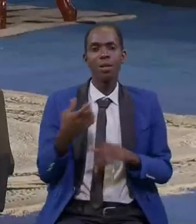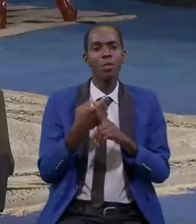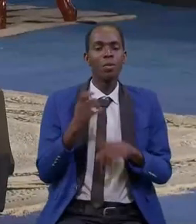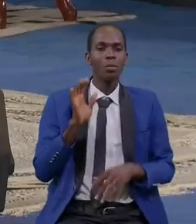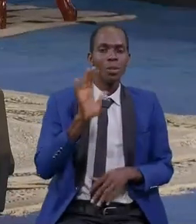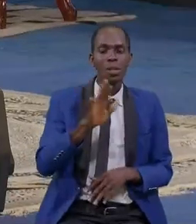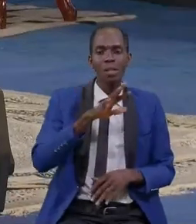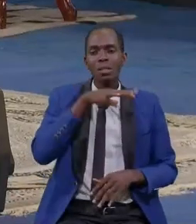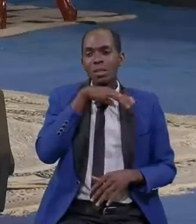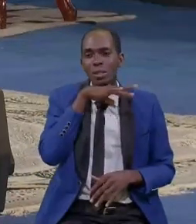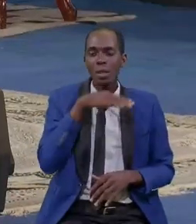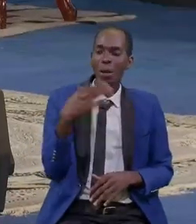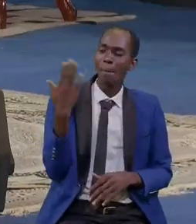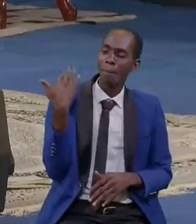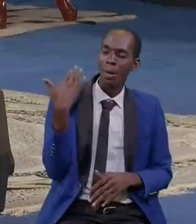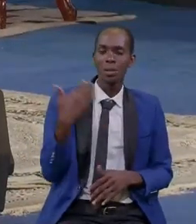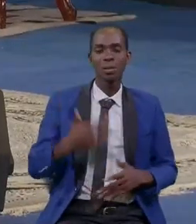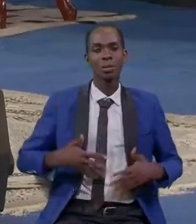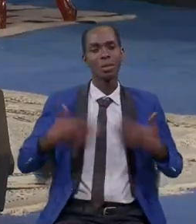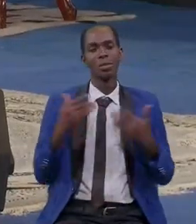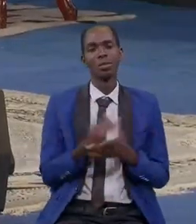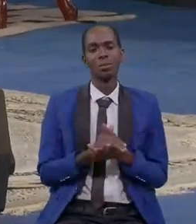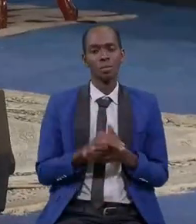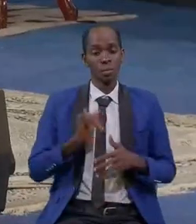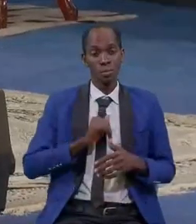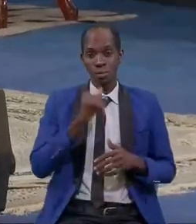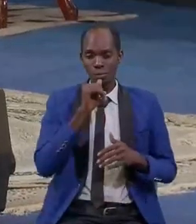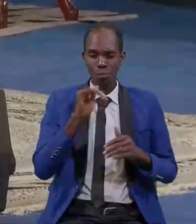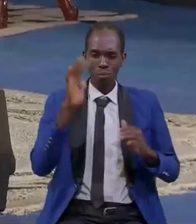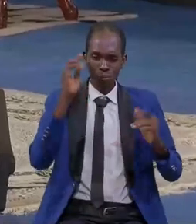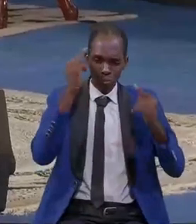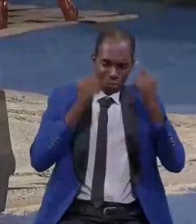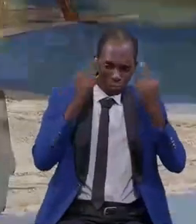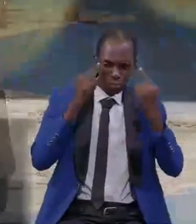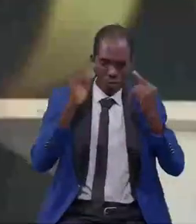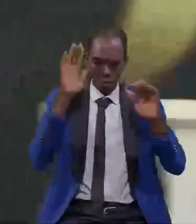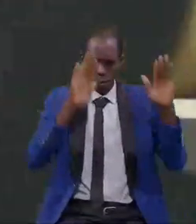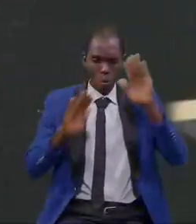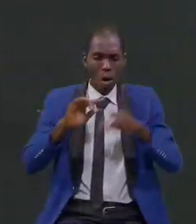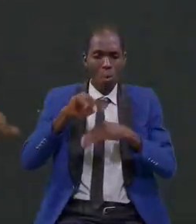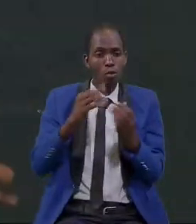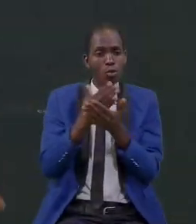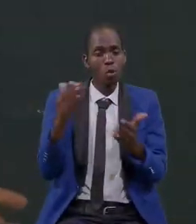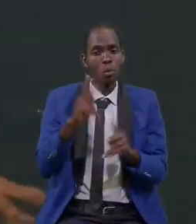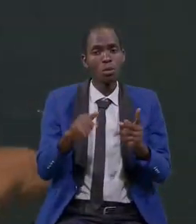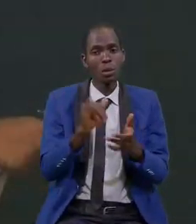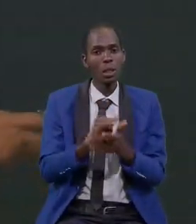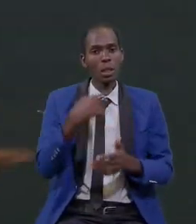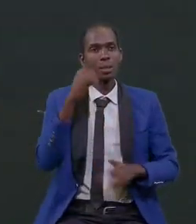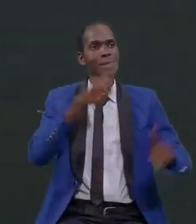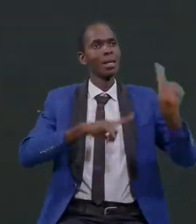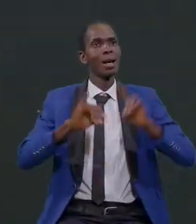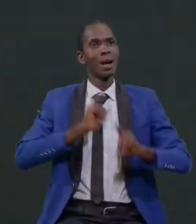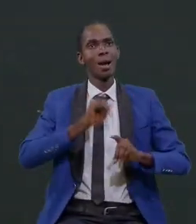de leur vie passée sale. Et je suis préoccupé, soucieux de ceux qui disent « Maintenant, je suis né de